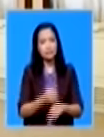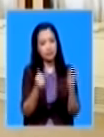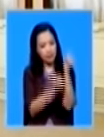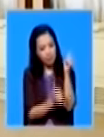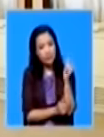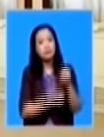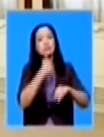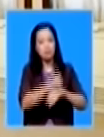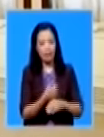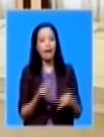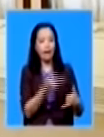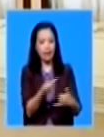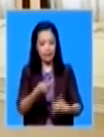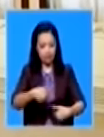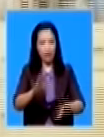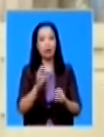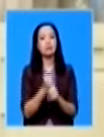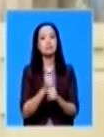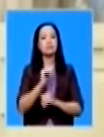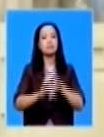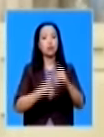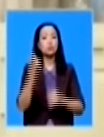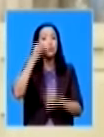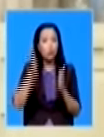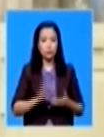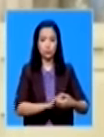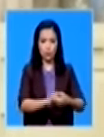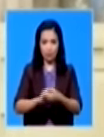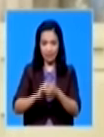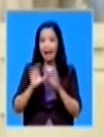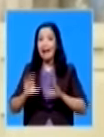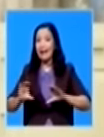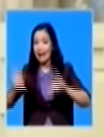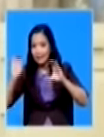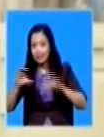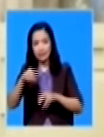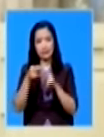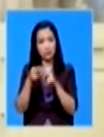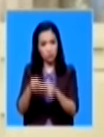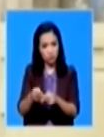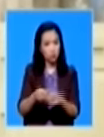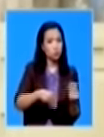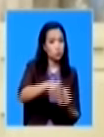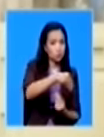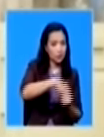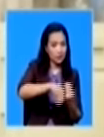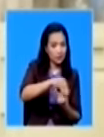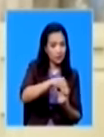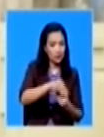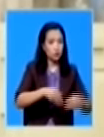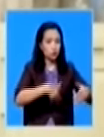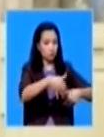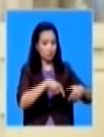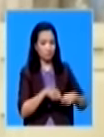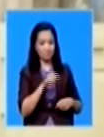เป็นการปกครองภูมิภาคที่ข้างล่างอยู่ประชาชนถ้าทุกคนร่วมมือกันอย่างนี้นะรัฐนะเอกชนธุรกิจไปประชารัฐข้างล่